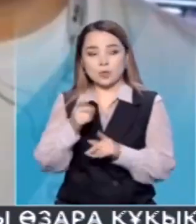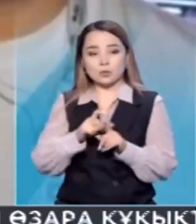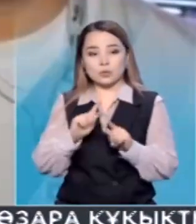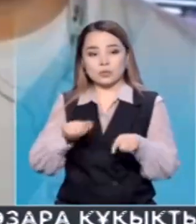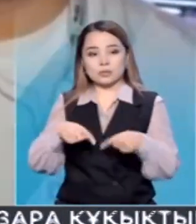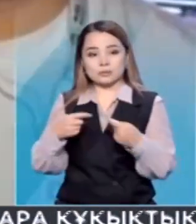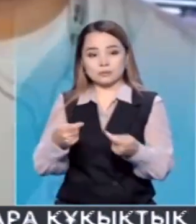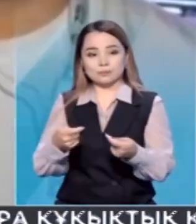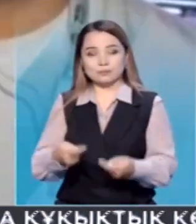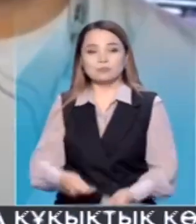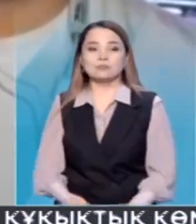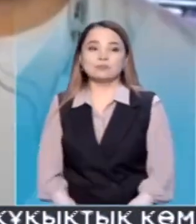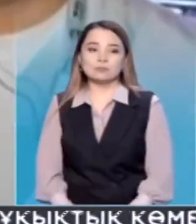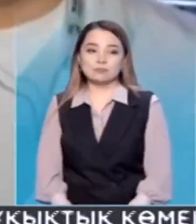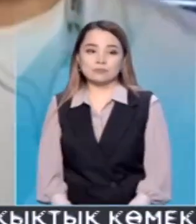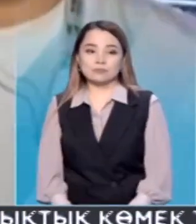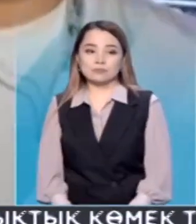өзіңде.